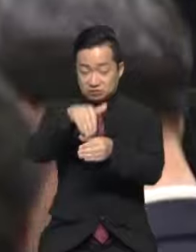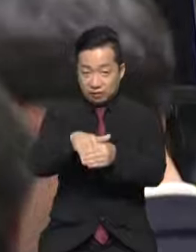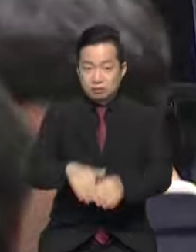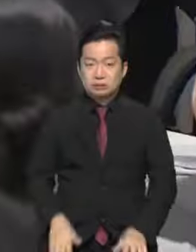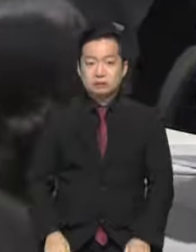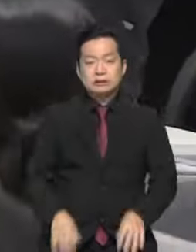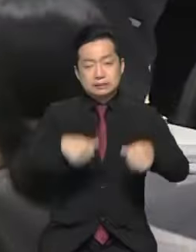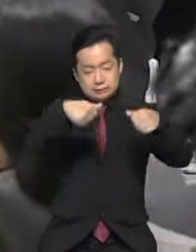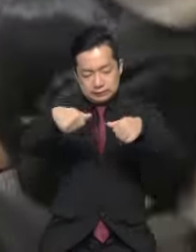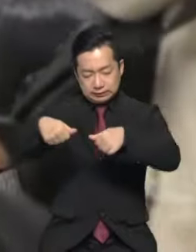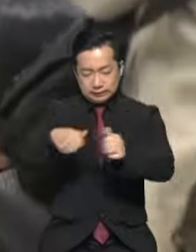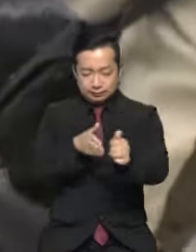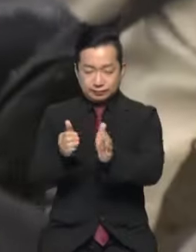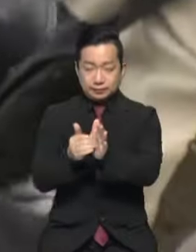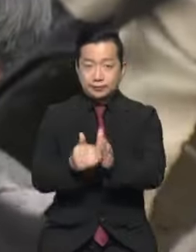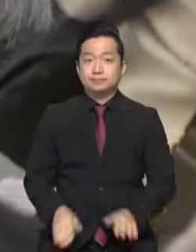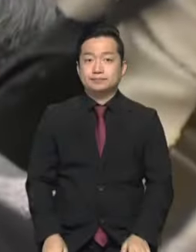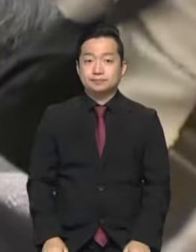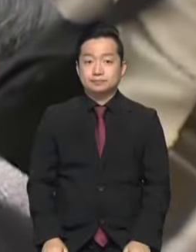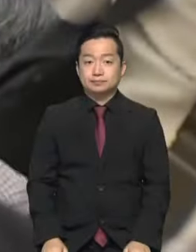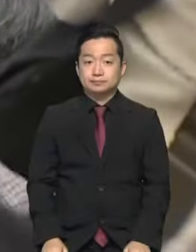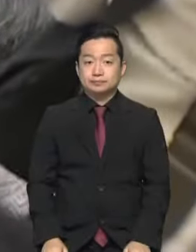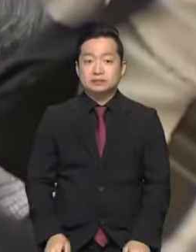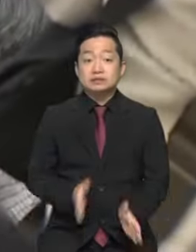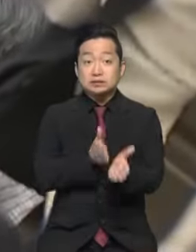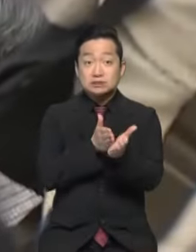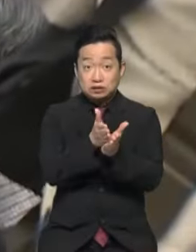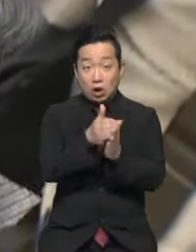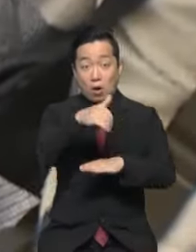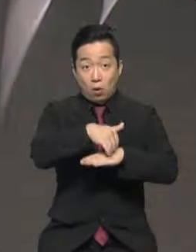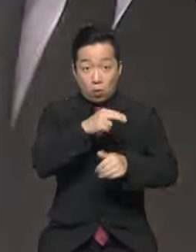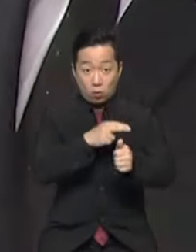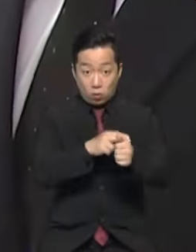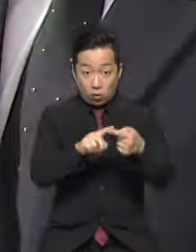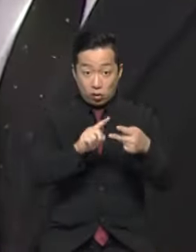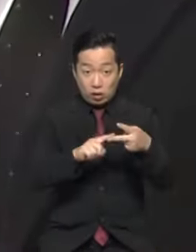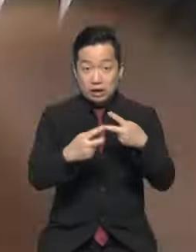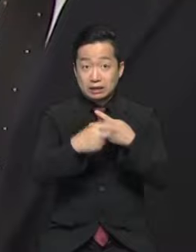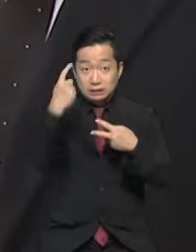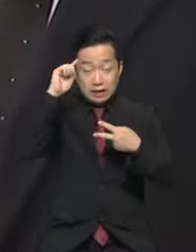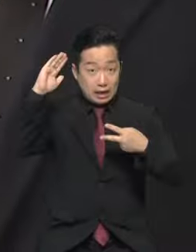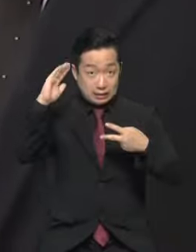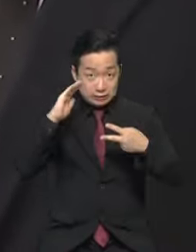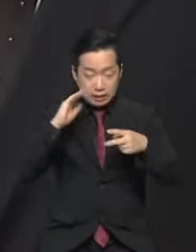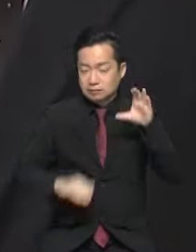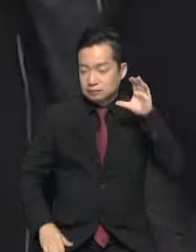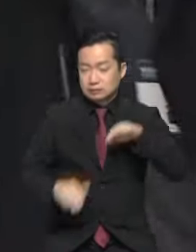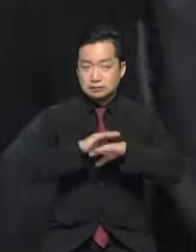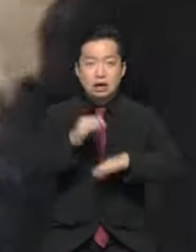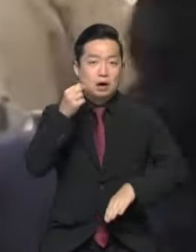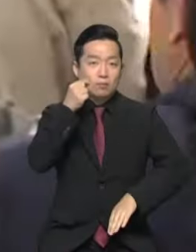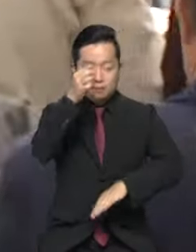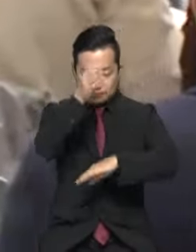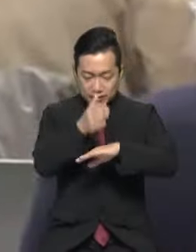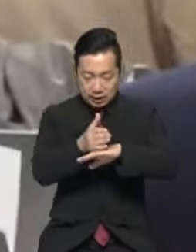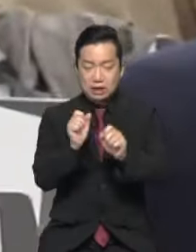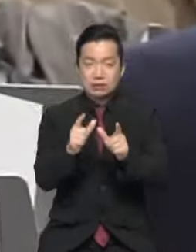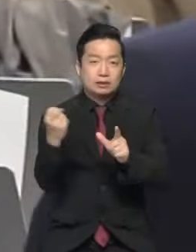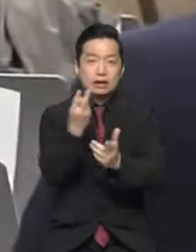일일이 인사를 청했습니다. 임 회장은 전공의와 의대생의 목소리를 충분히 경청하지 못해 사죄한다며 기회를